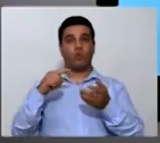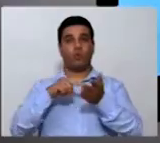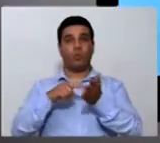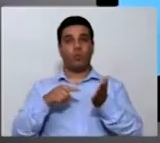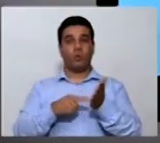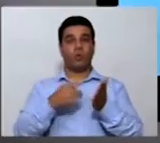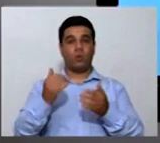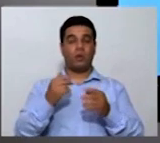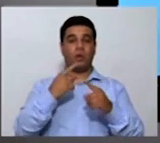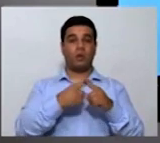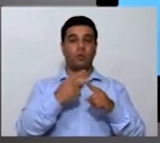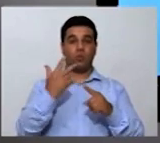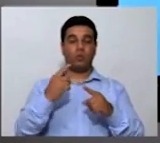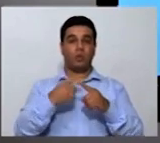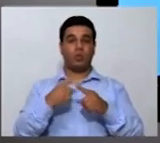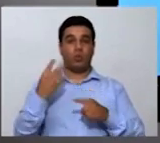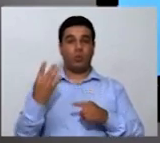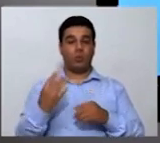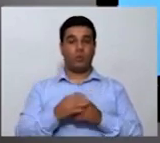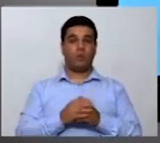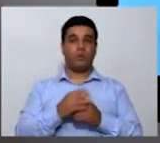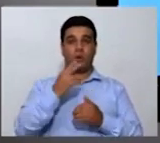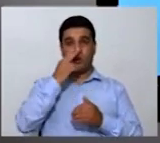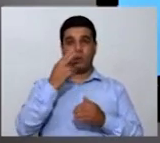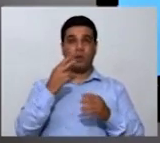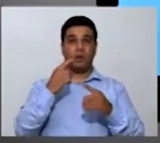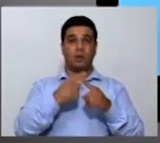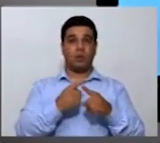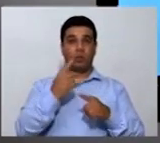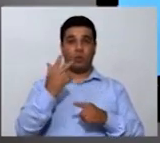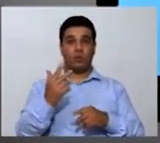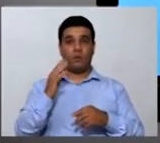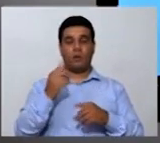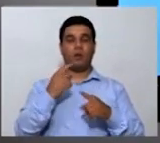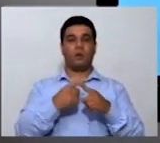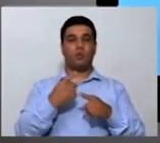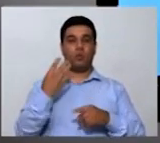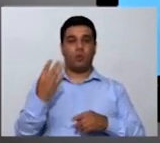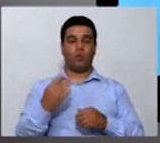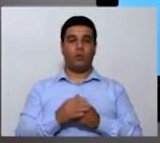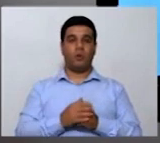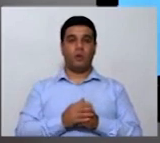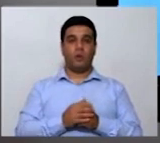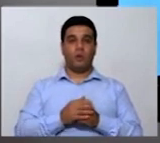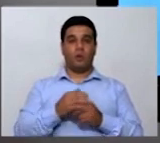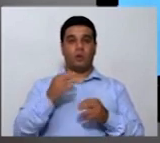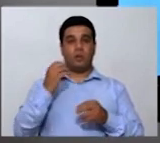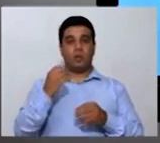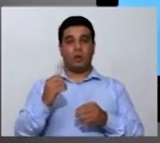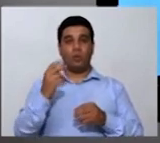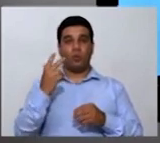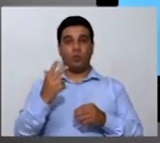oldik. x3 va x4. Endi qarang, x3 va x4.